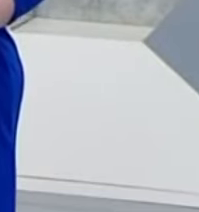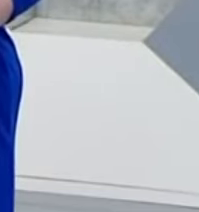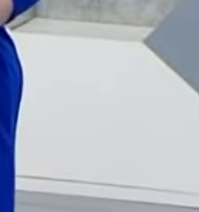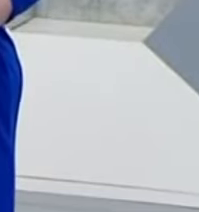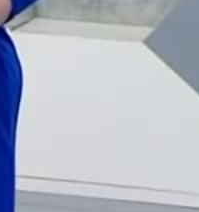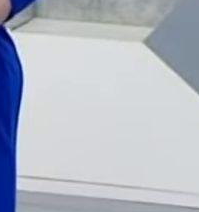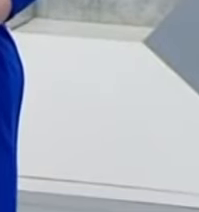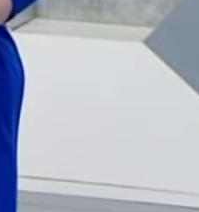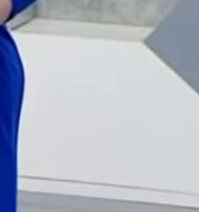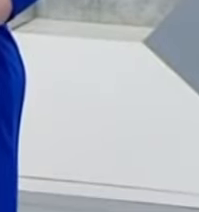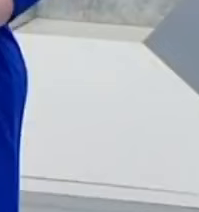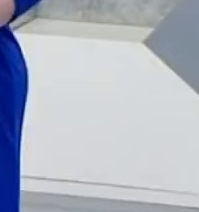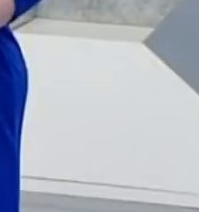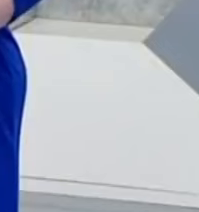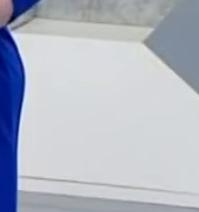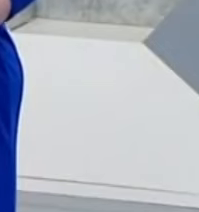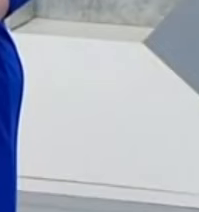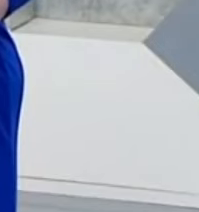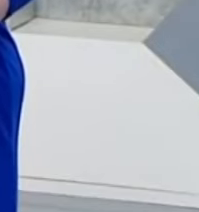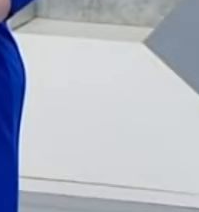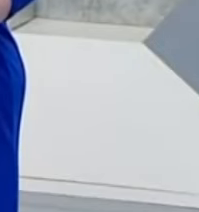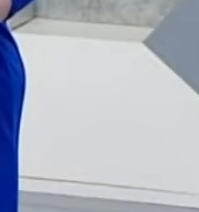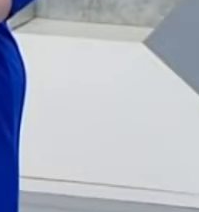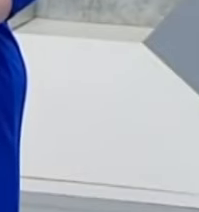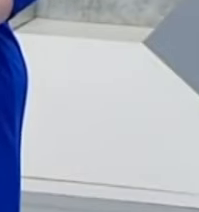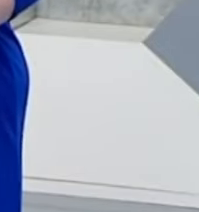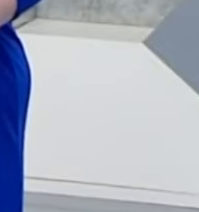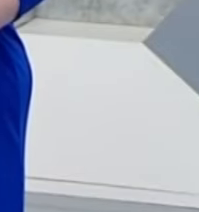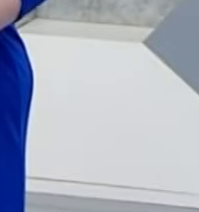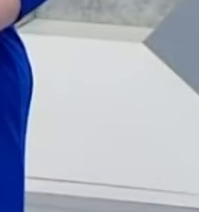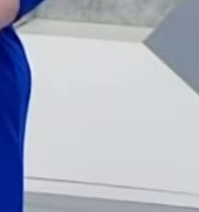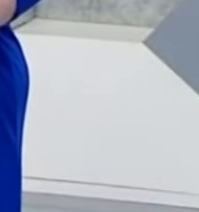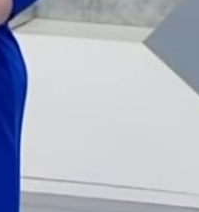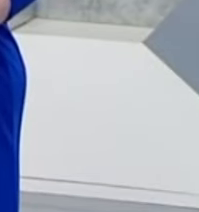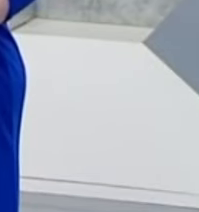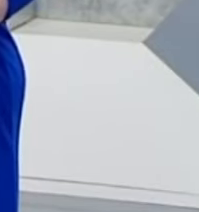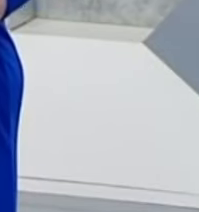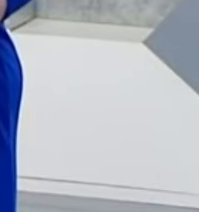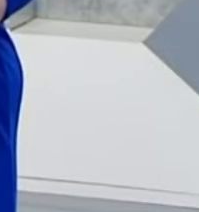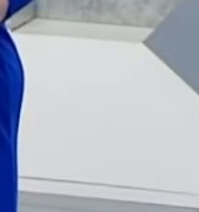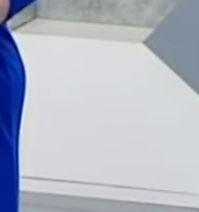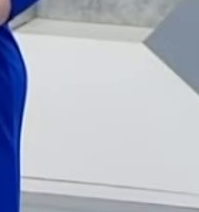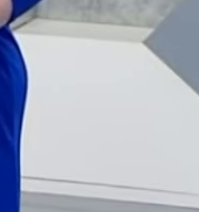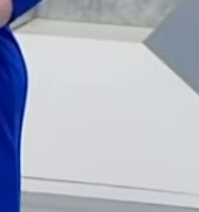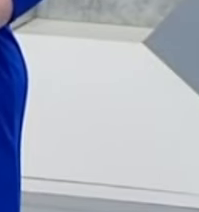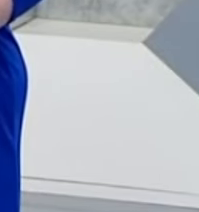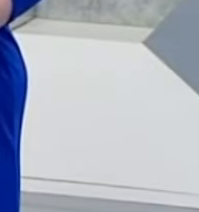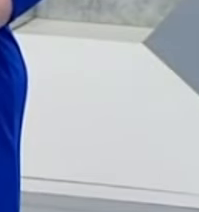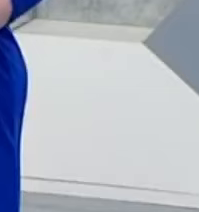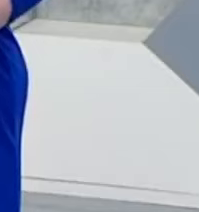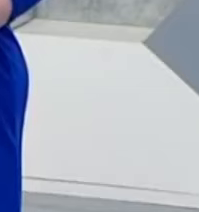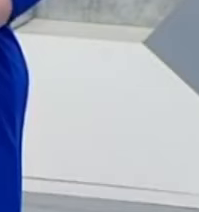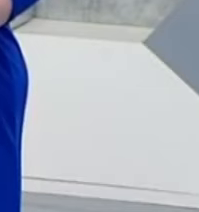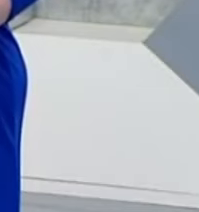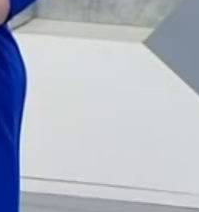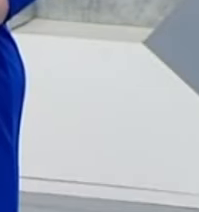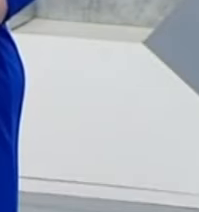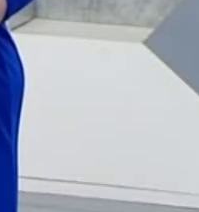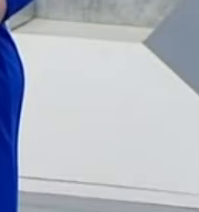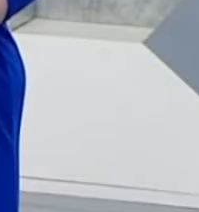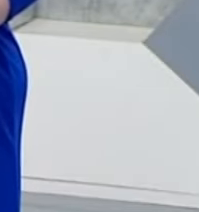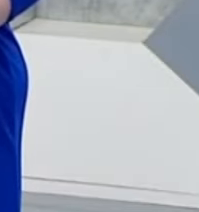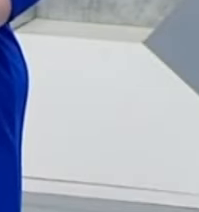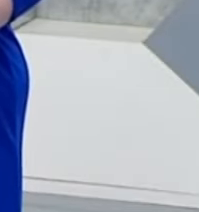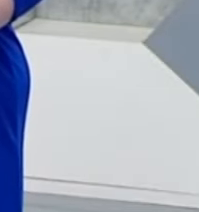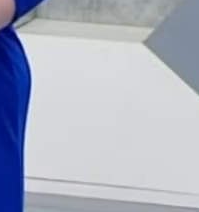Kapuso, para sa mga maiinit na balita, mag-subscribe sa GMA Integrated News sa YouTube. Sa mga kapuso naman abroad, subaybayan nyo kami sa